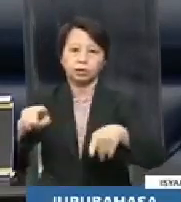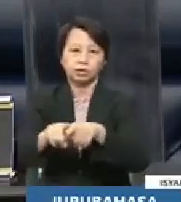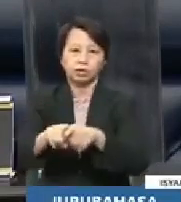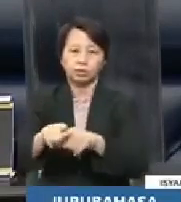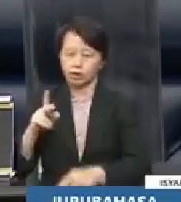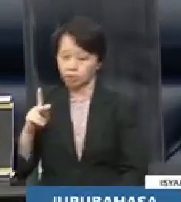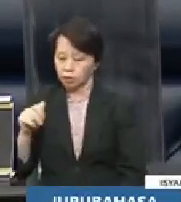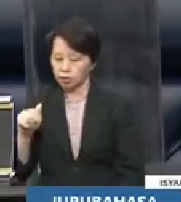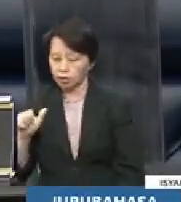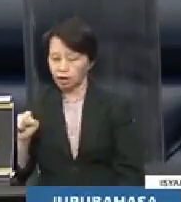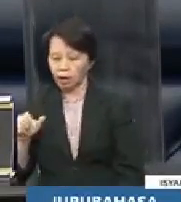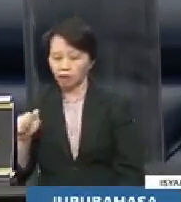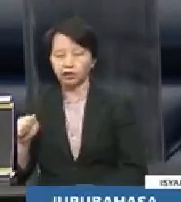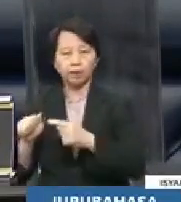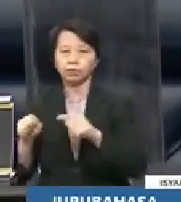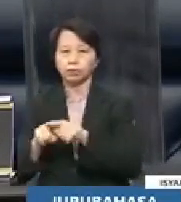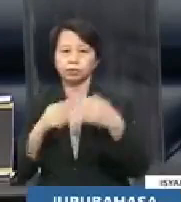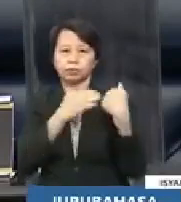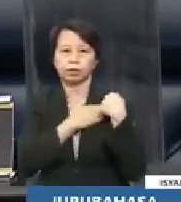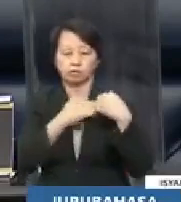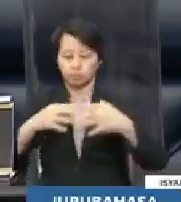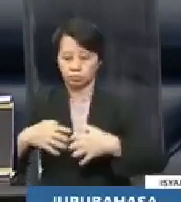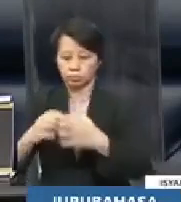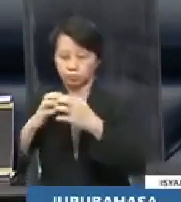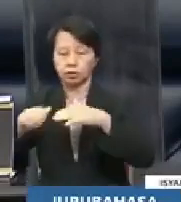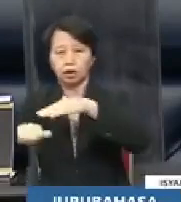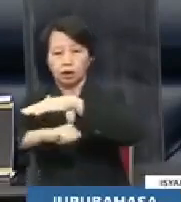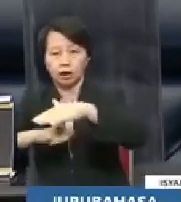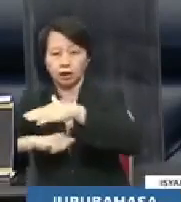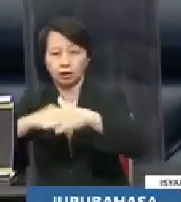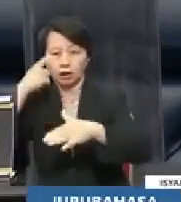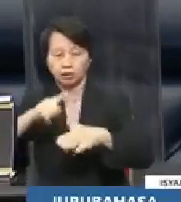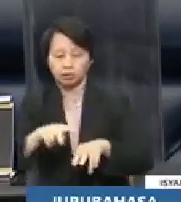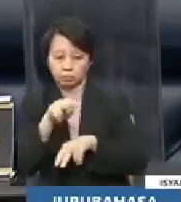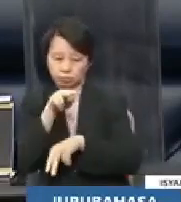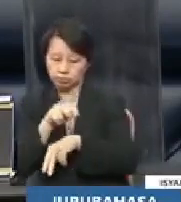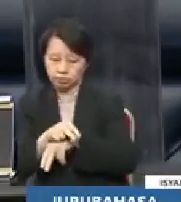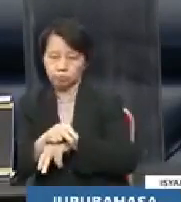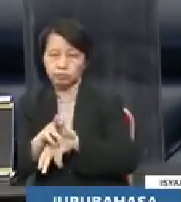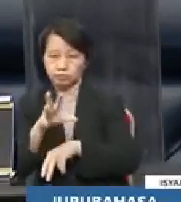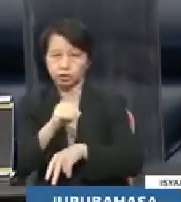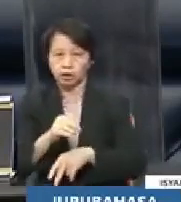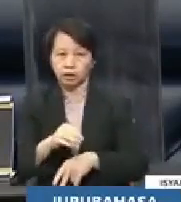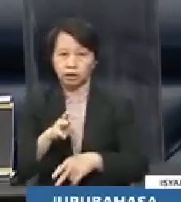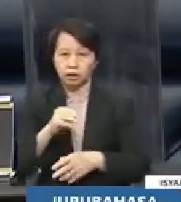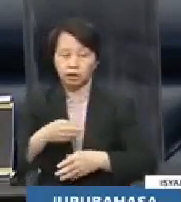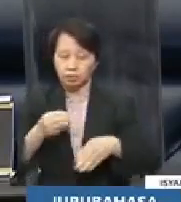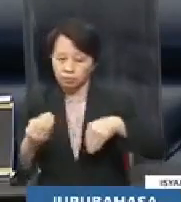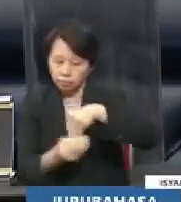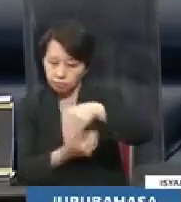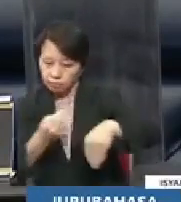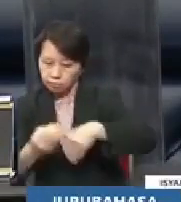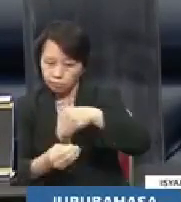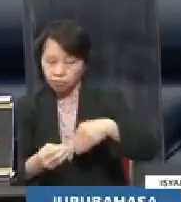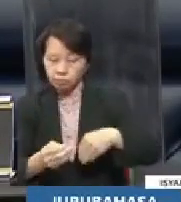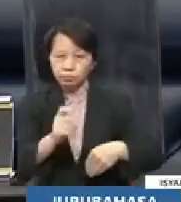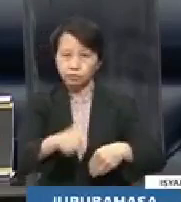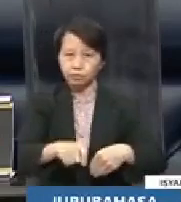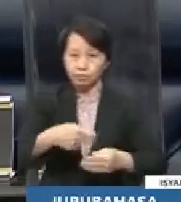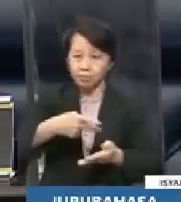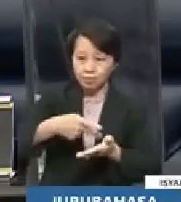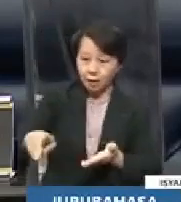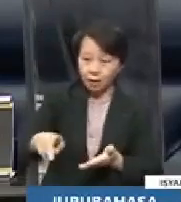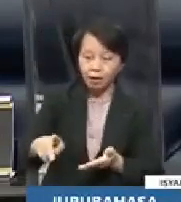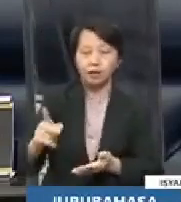mesin samo kasar juga bertanggung jawab untuk membangunkan infrastruktur asas bagi Pemantauan dan mendaki transaksi kredit karbon